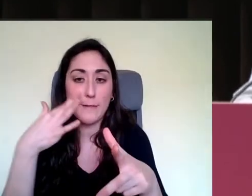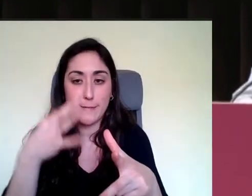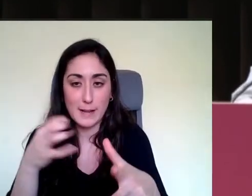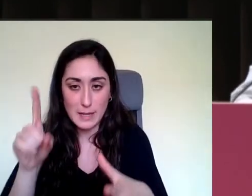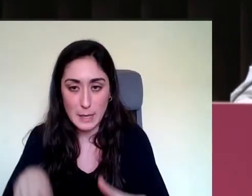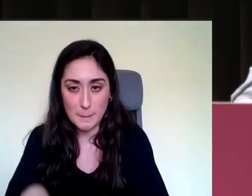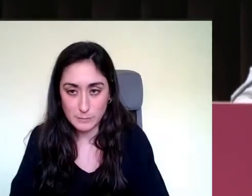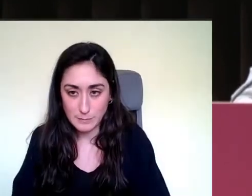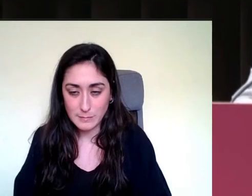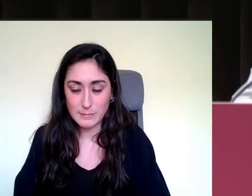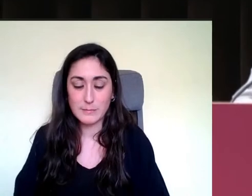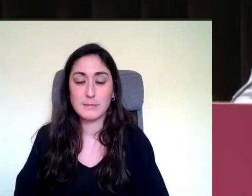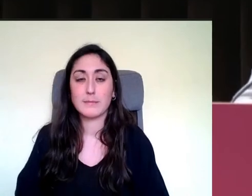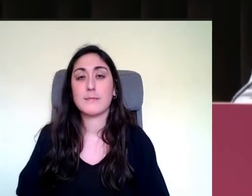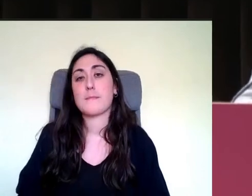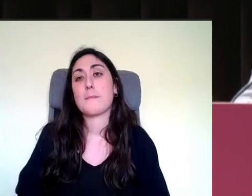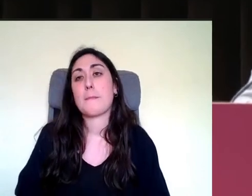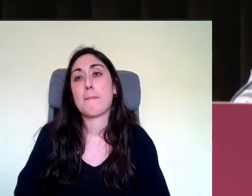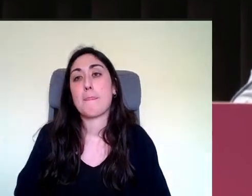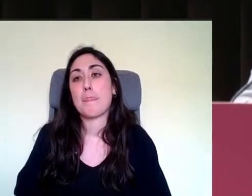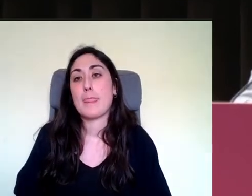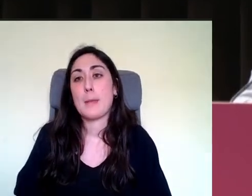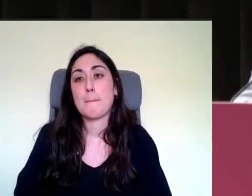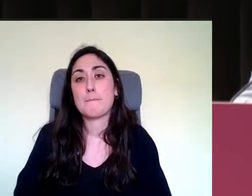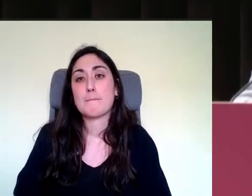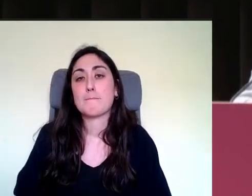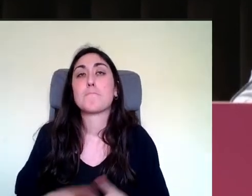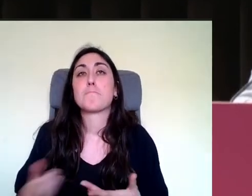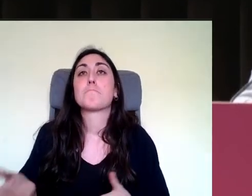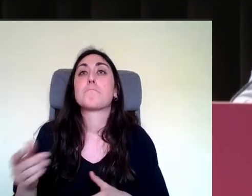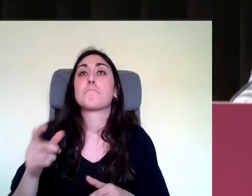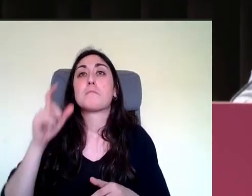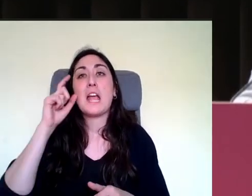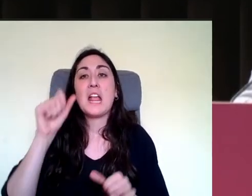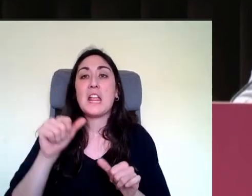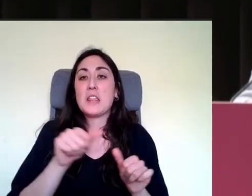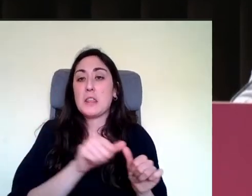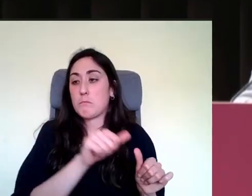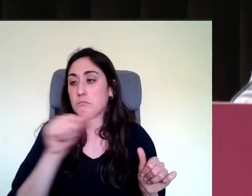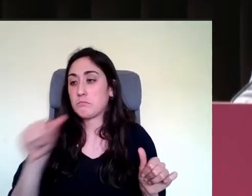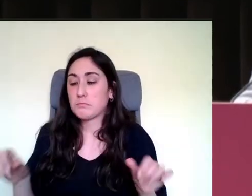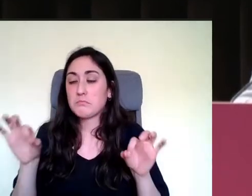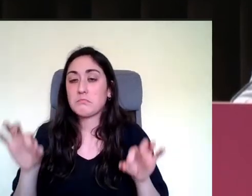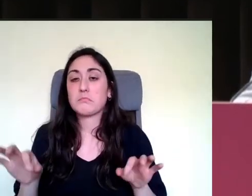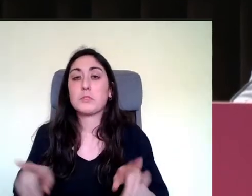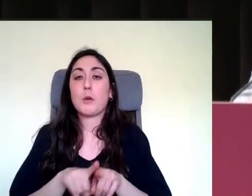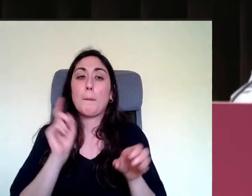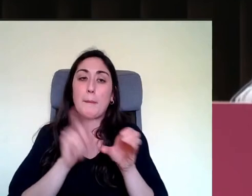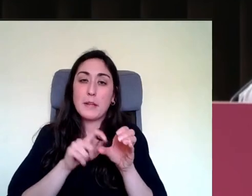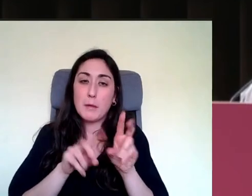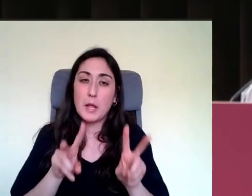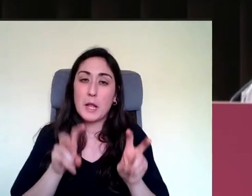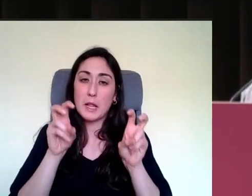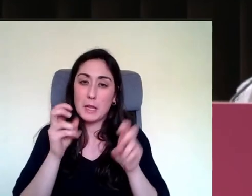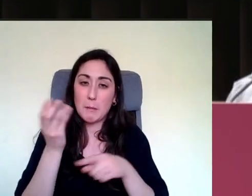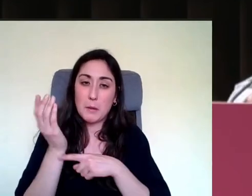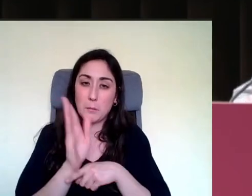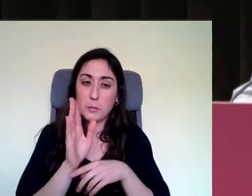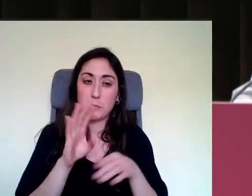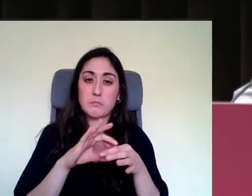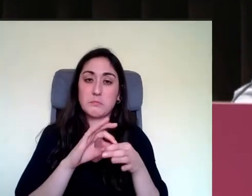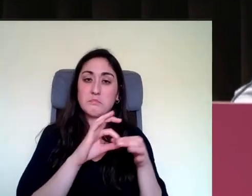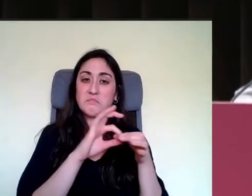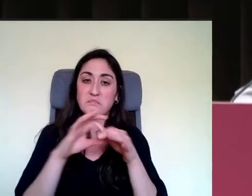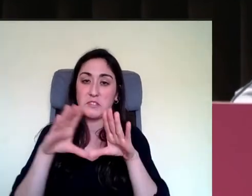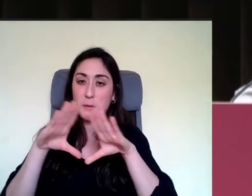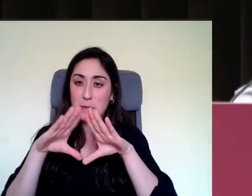de març hem pogut participar d'activitats al voltant de les lideratges feministes i el Congrés ha contribuït a posar